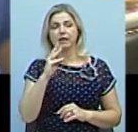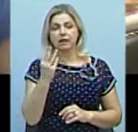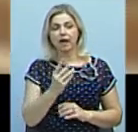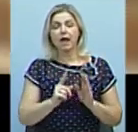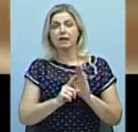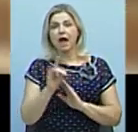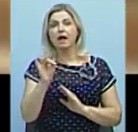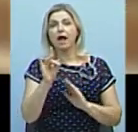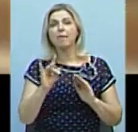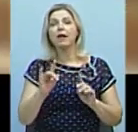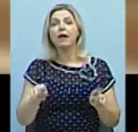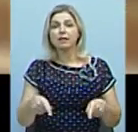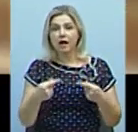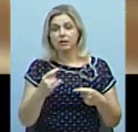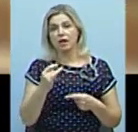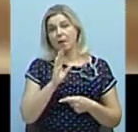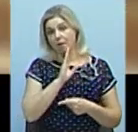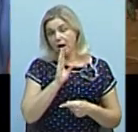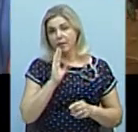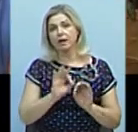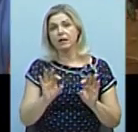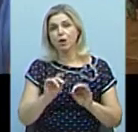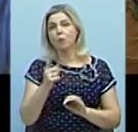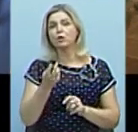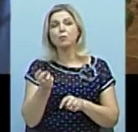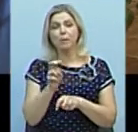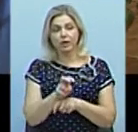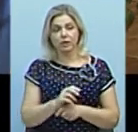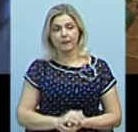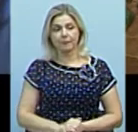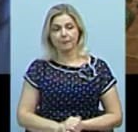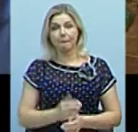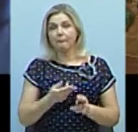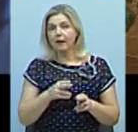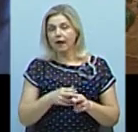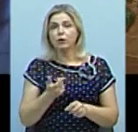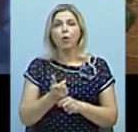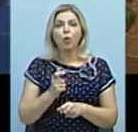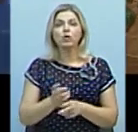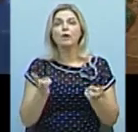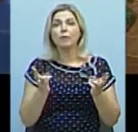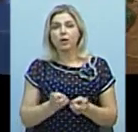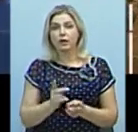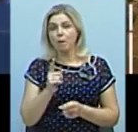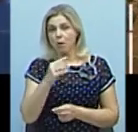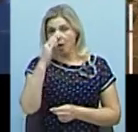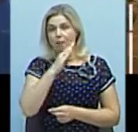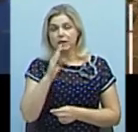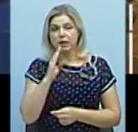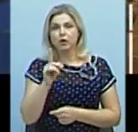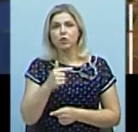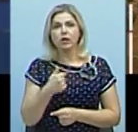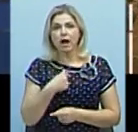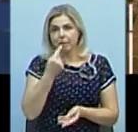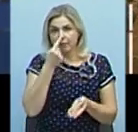реабілітацію. Розповіла, чому прийшла у проєкт. Це дуже потрібно, тому що батьки, от насамперед те, з чим я стикнулася, з